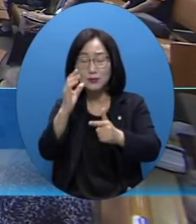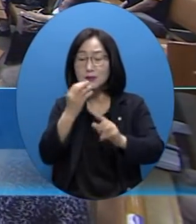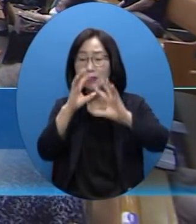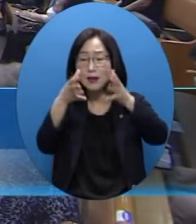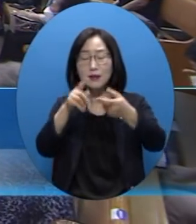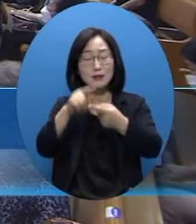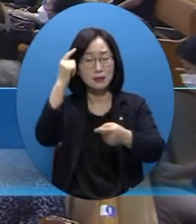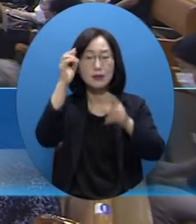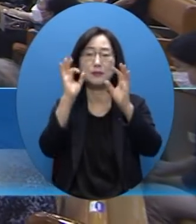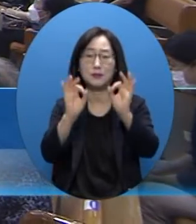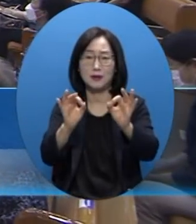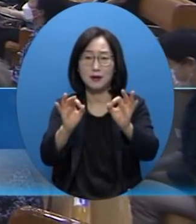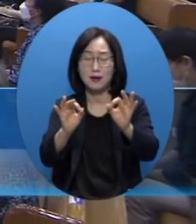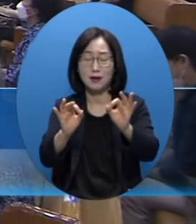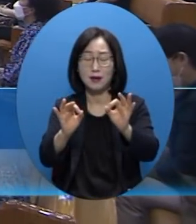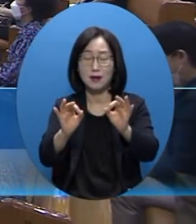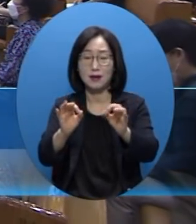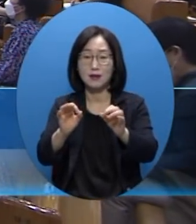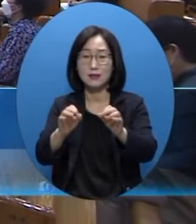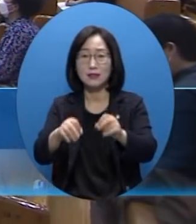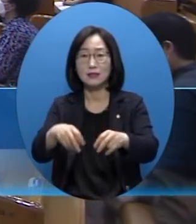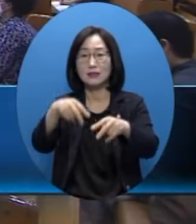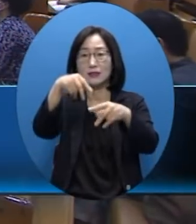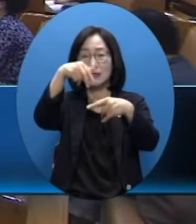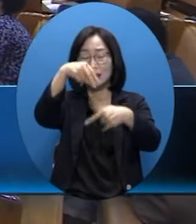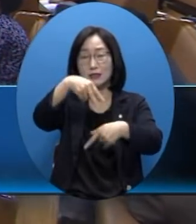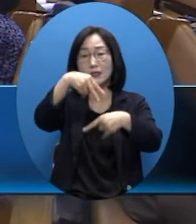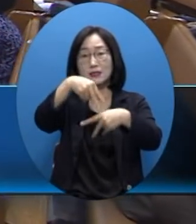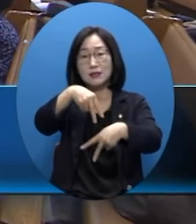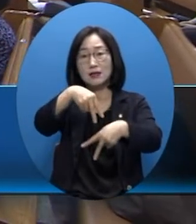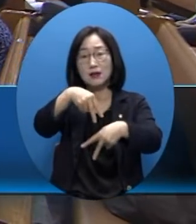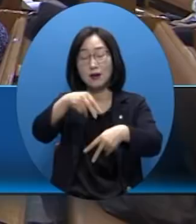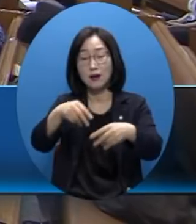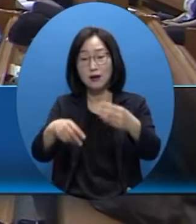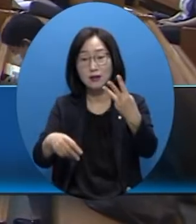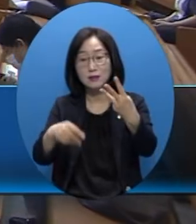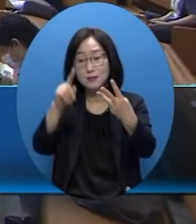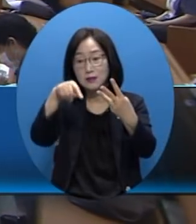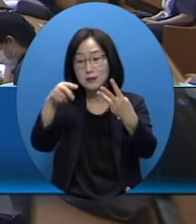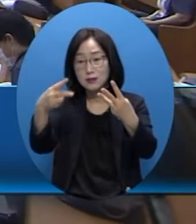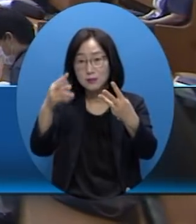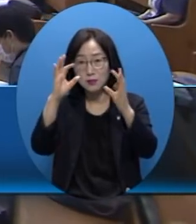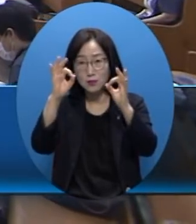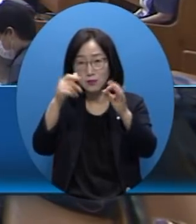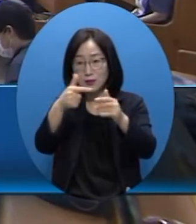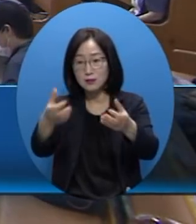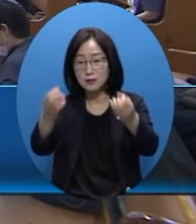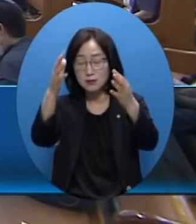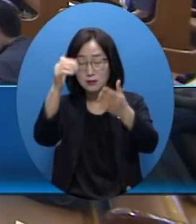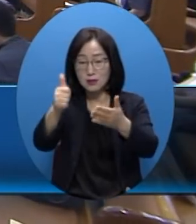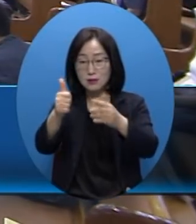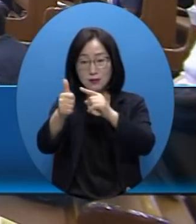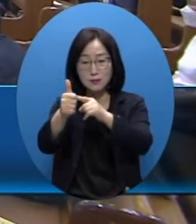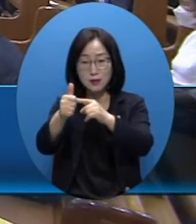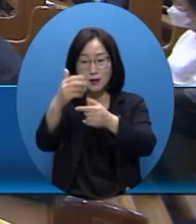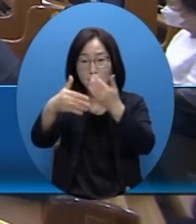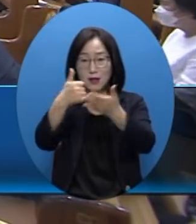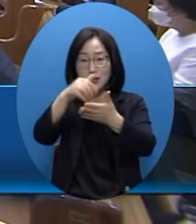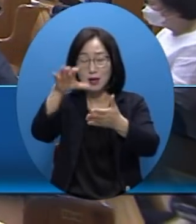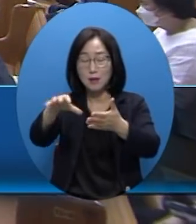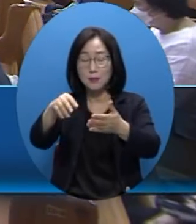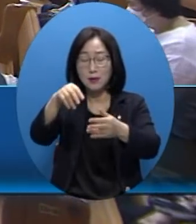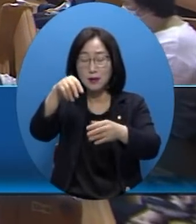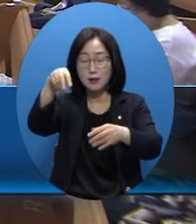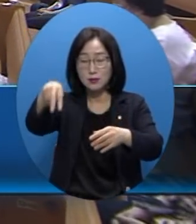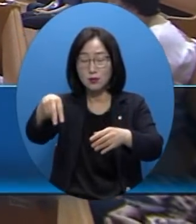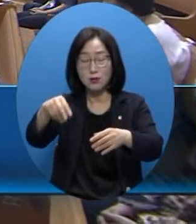보기 원합니다. 스가랴 3장 1절 2절입니다. 대제사장 여호수아는 야훼의 천사 앞에 섰고 사탄은 그의